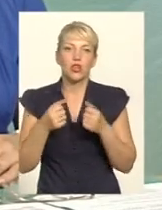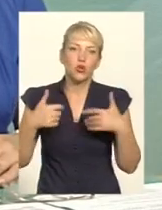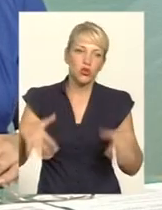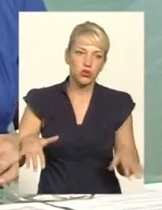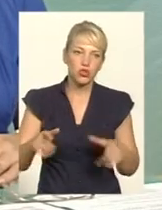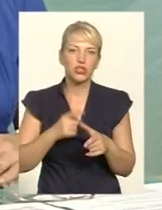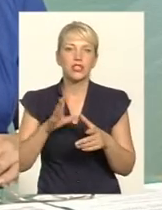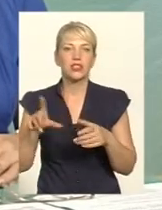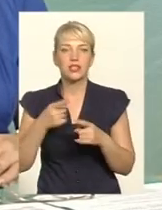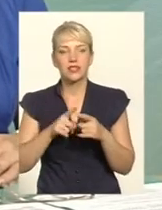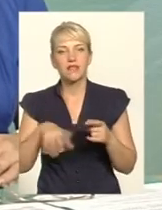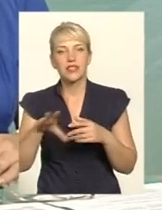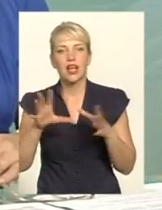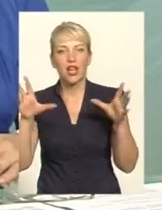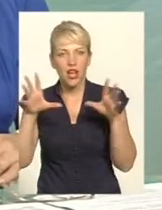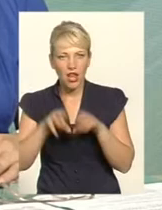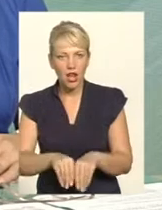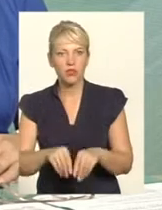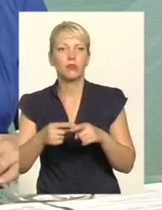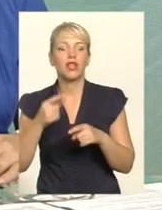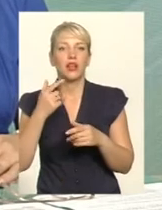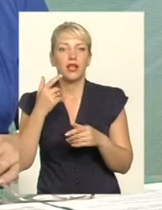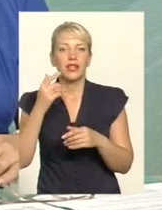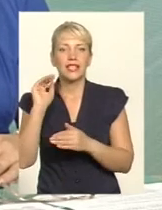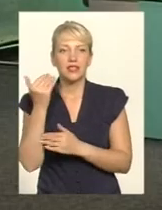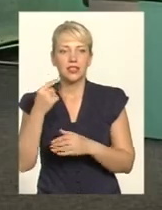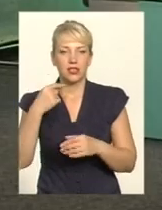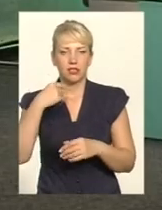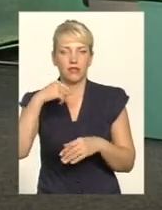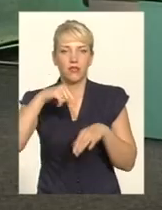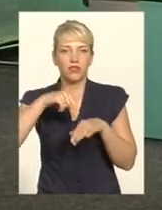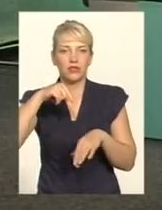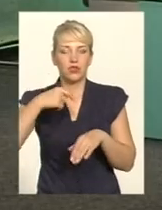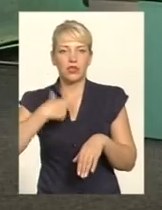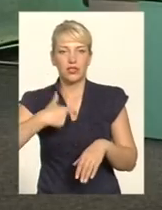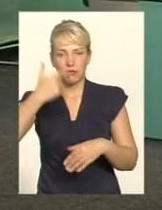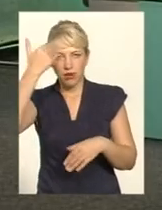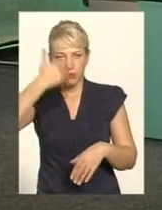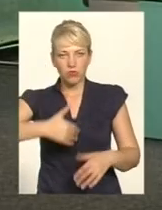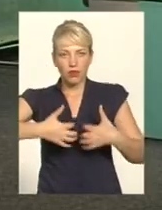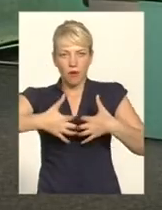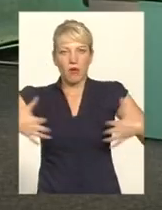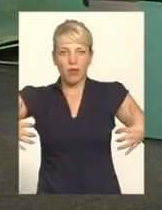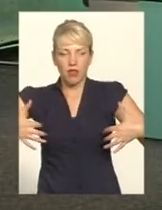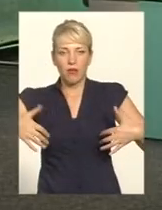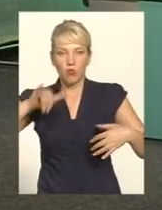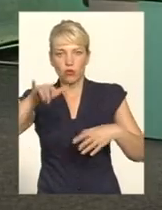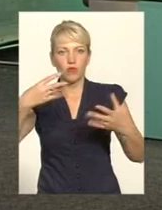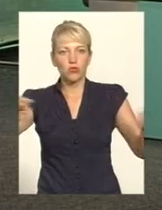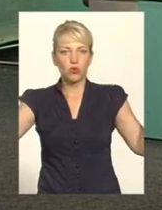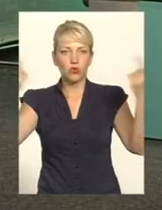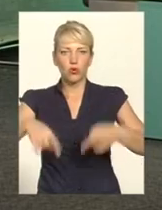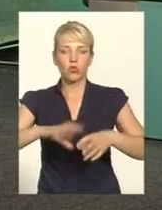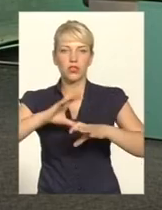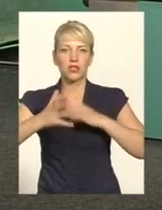Это все вместе, но в первую очередь ребенок как бы чувствует себя разделенным пополам. И у него как бы начинает рушиться мир, потому что если он видит,